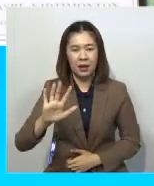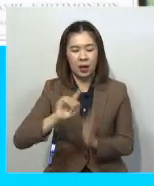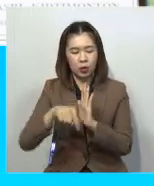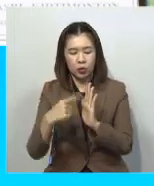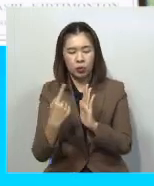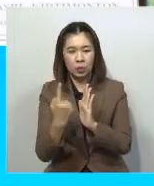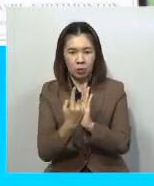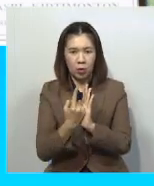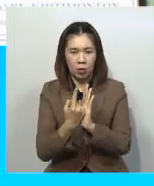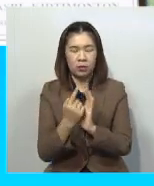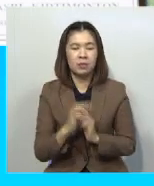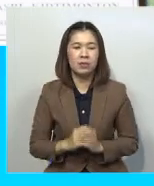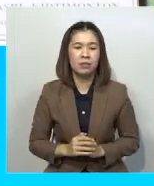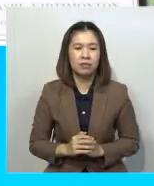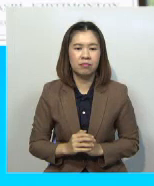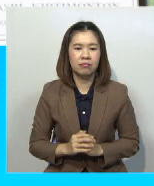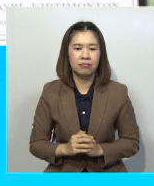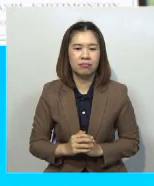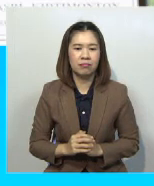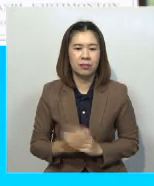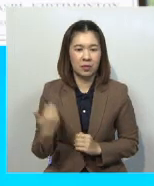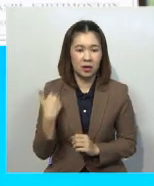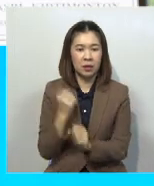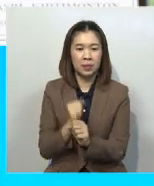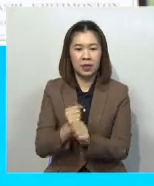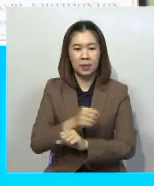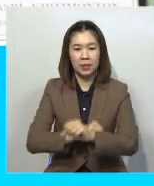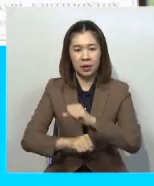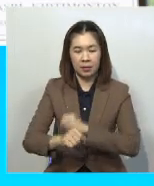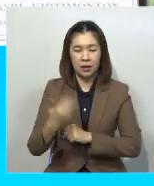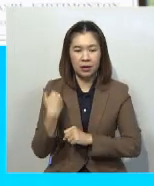10-15 กิโลเมตรต่อชั่วโมงเพราะฉะนั้นระยะที่เราไปวางแนวตรงนี้เนี่ยก็อยู่ที่ประมาณ